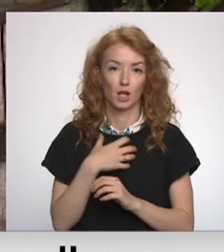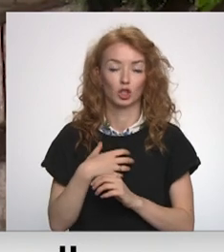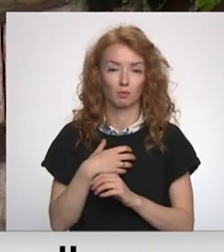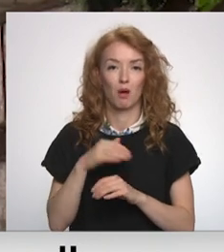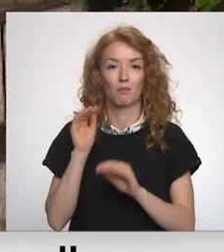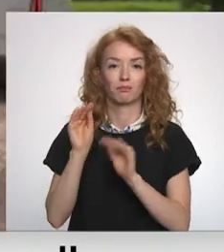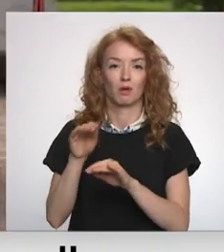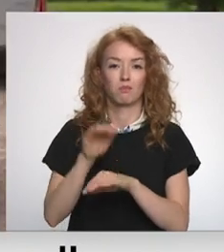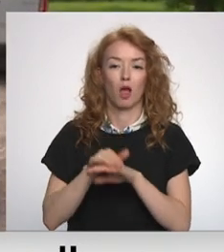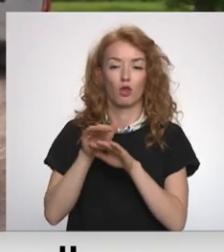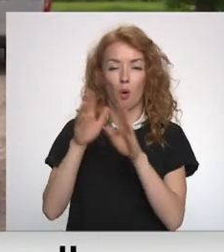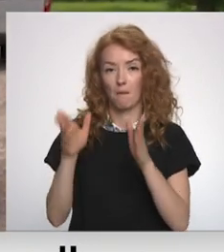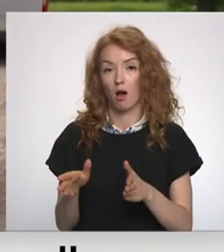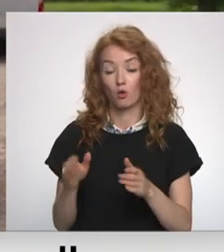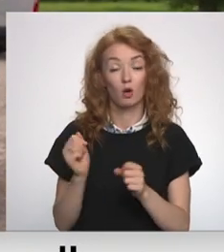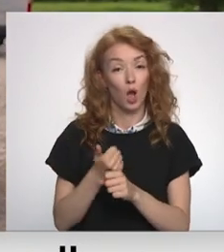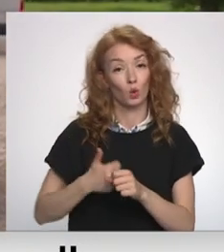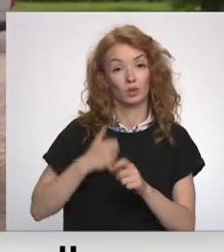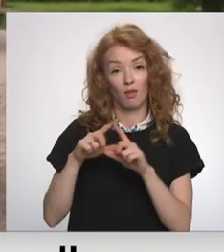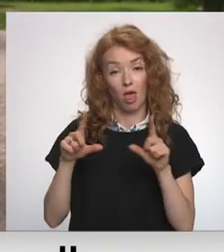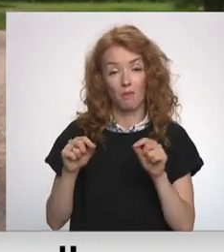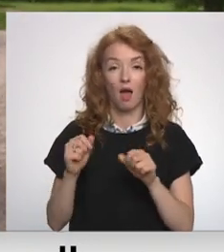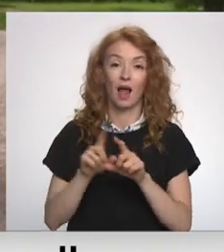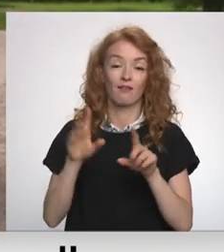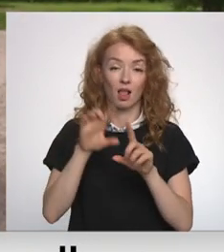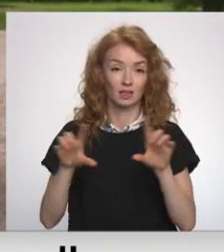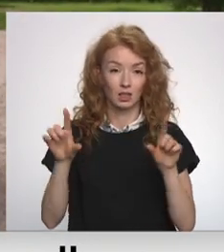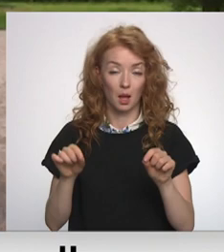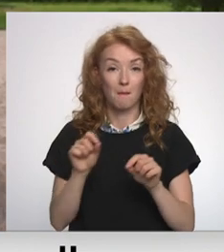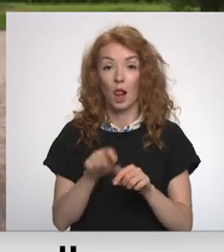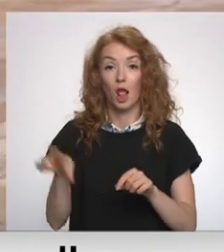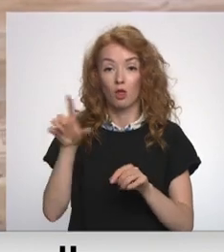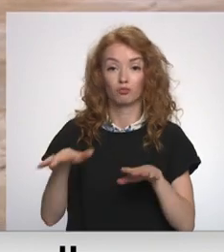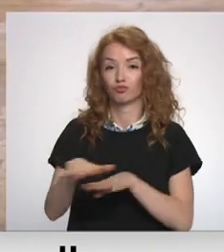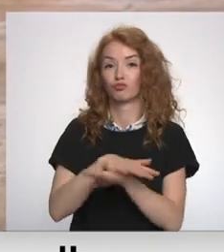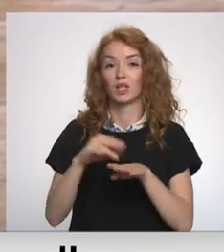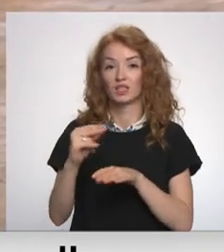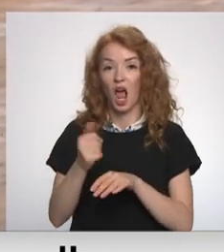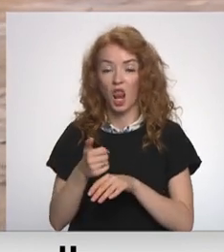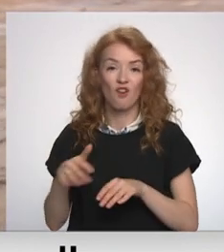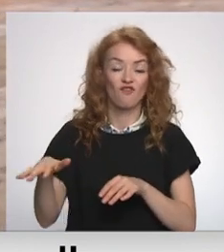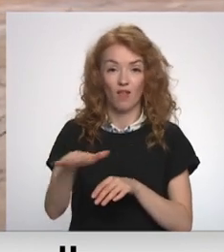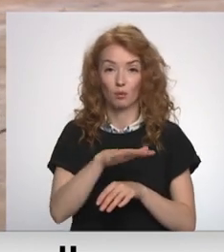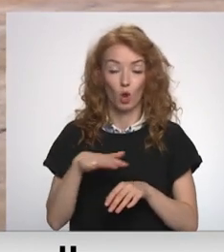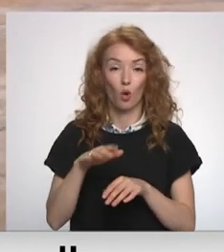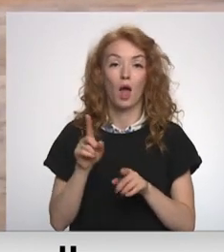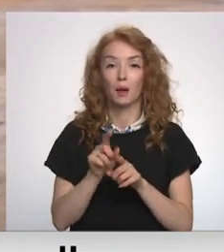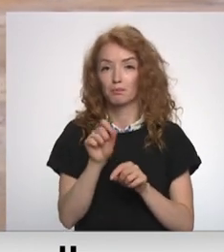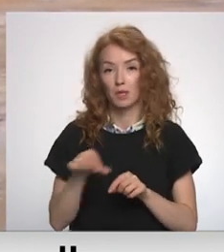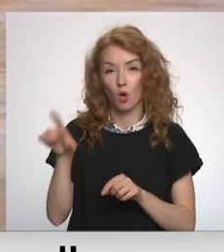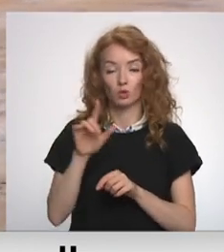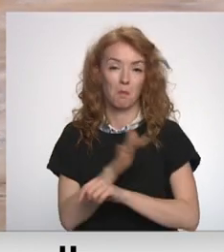pēc bankomāta. Gan uzņēmēji, gan iestādes uzsver, ka palielinoties rosībai Zalves poligona apkārtnē, pieaugs arī